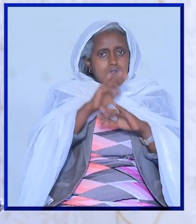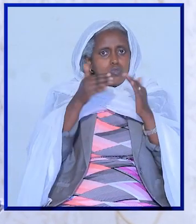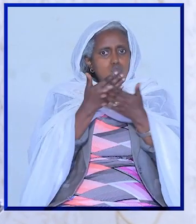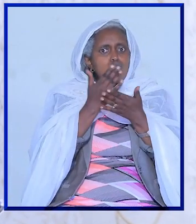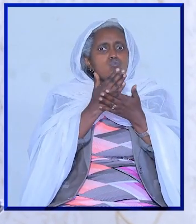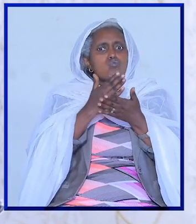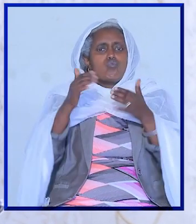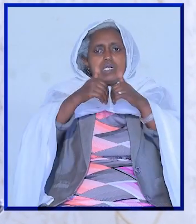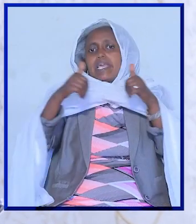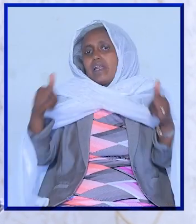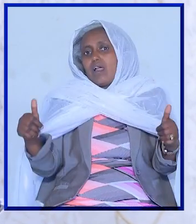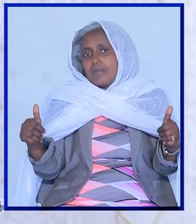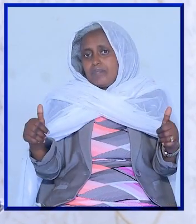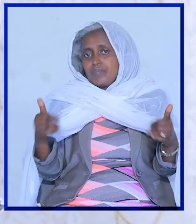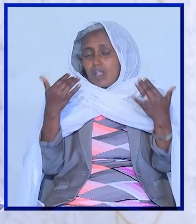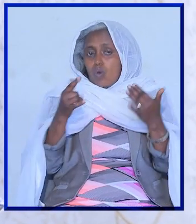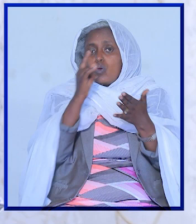አሁን ከተዘረዘሩት ነገሮች